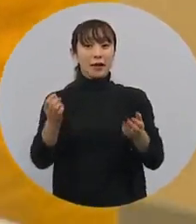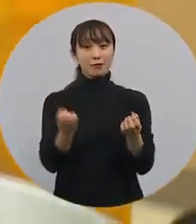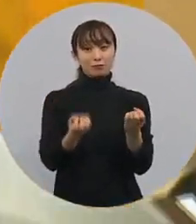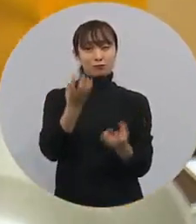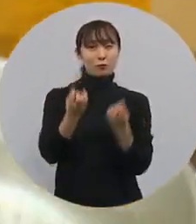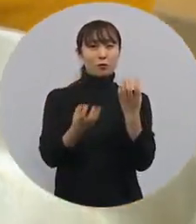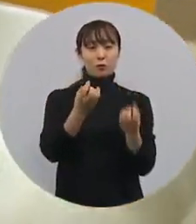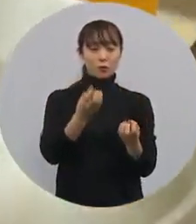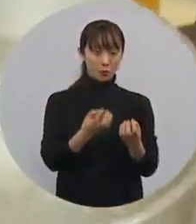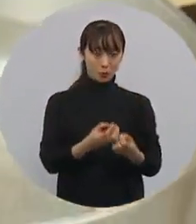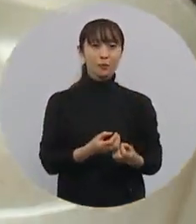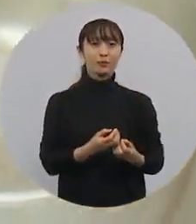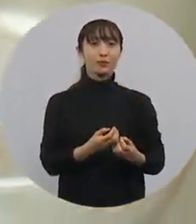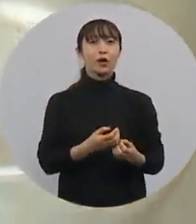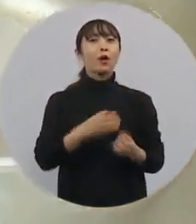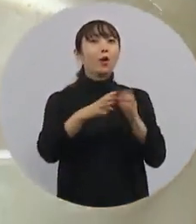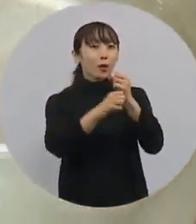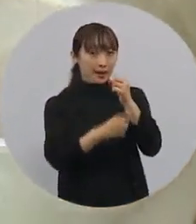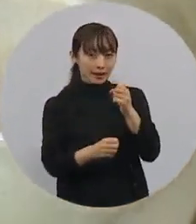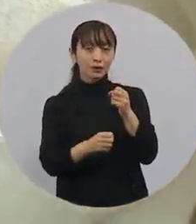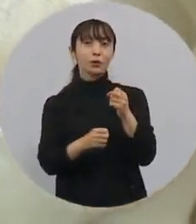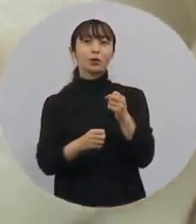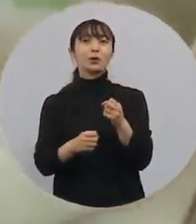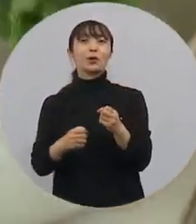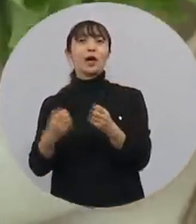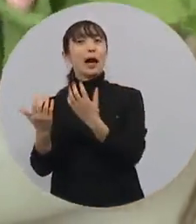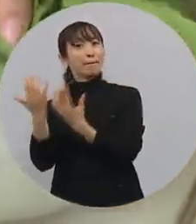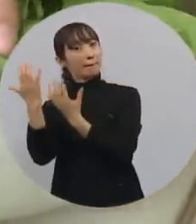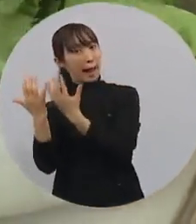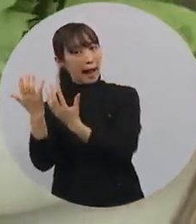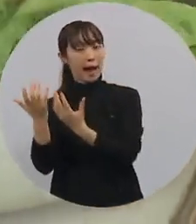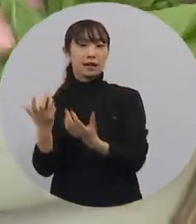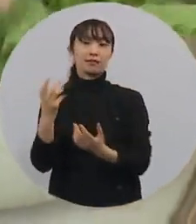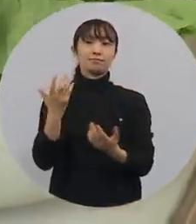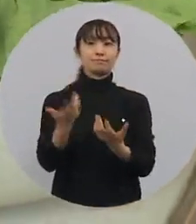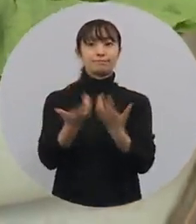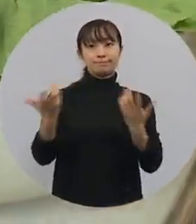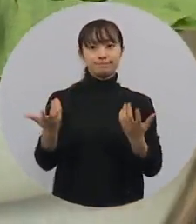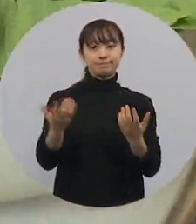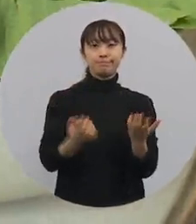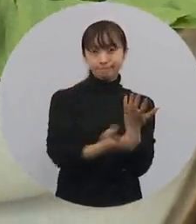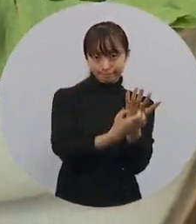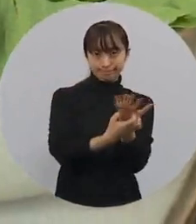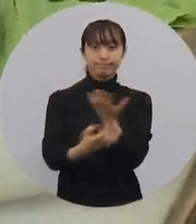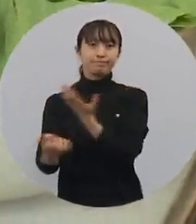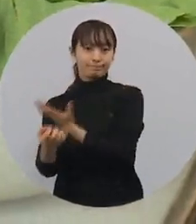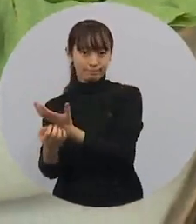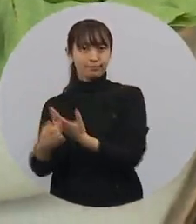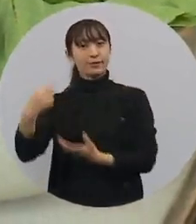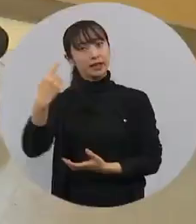ん草と大根の葉っぱをそれぞれ入れて1分ずつぐらい茹でます。